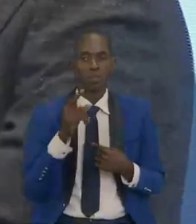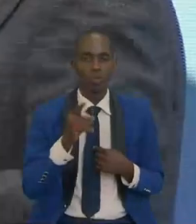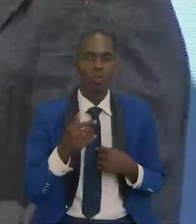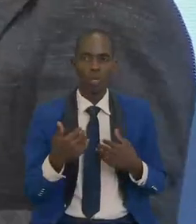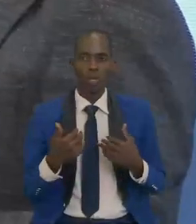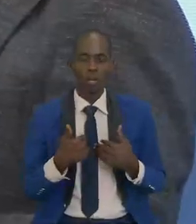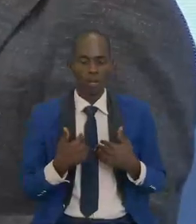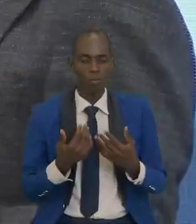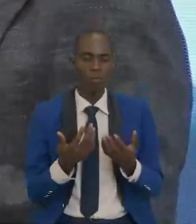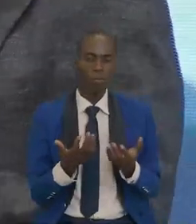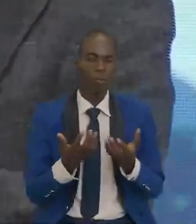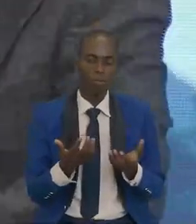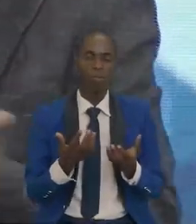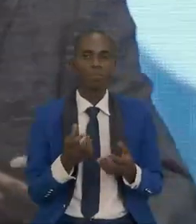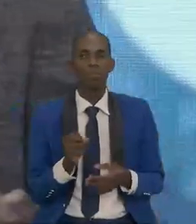Celui qui a,